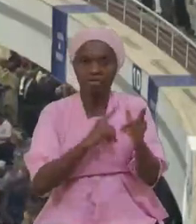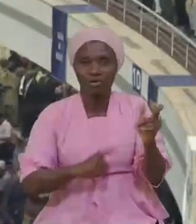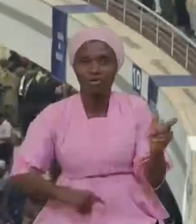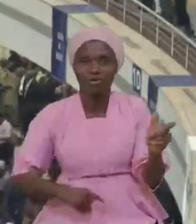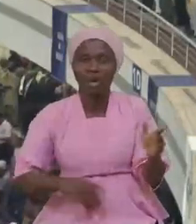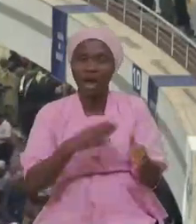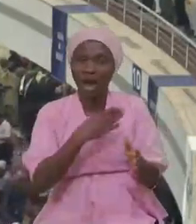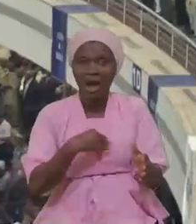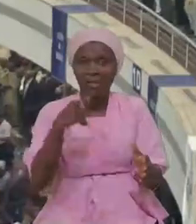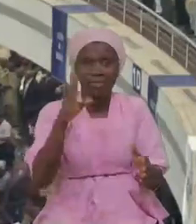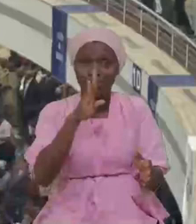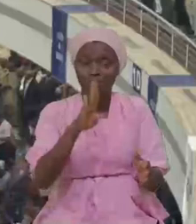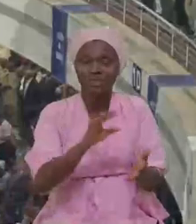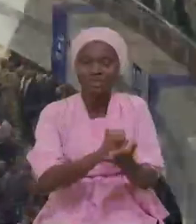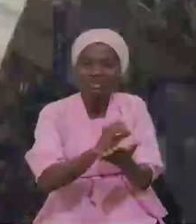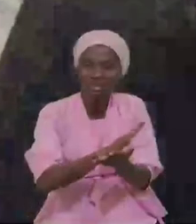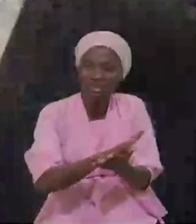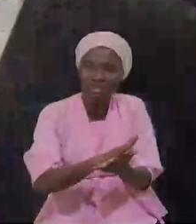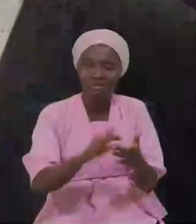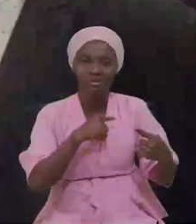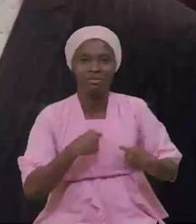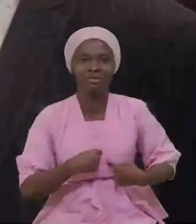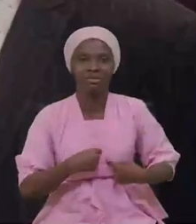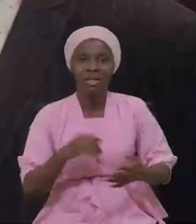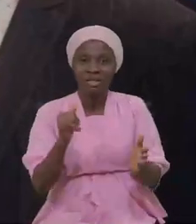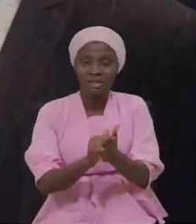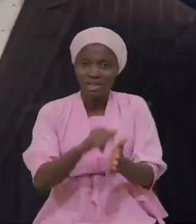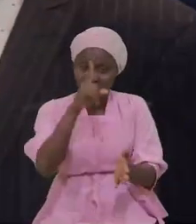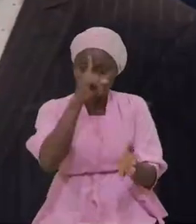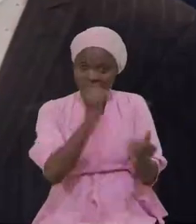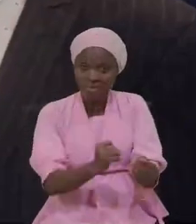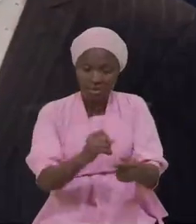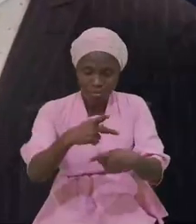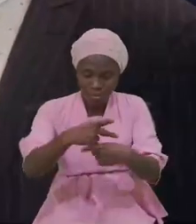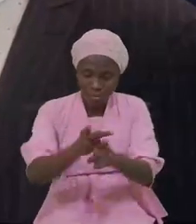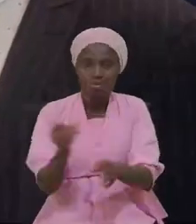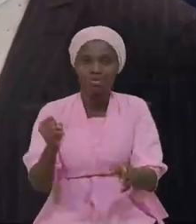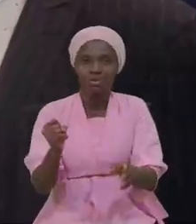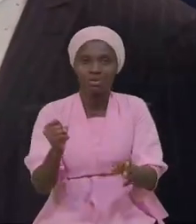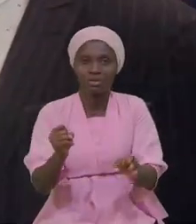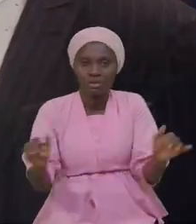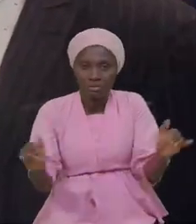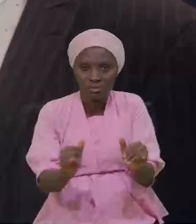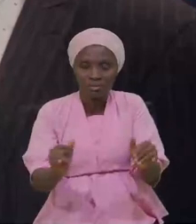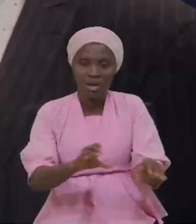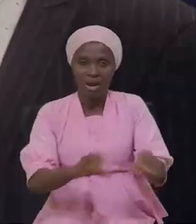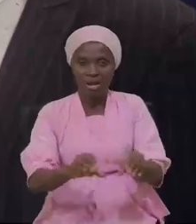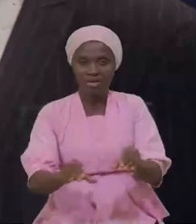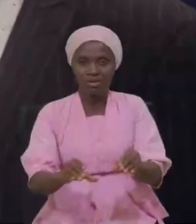seras sanctifié. Cette foi produit les actes